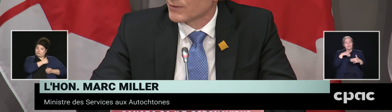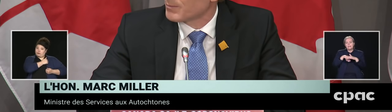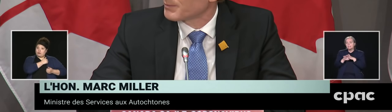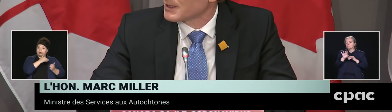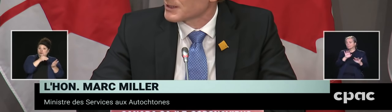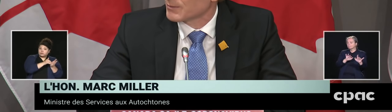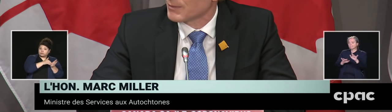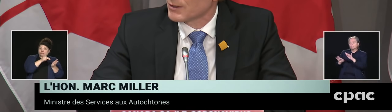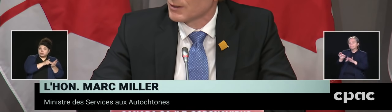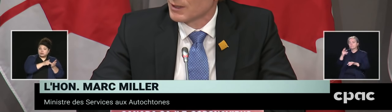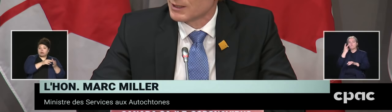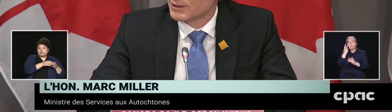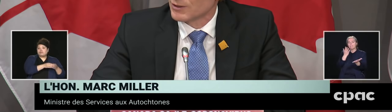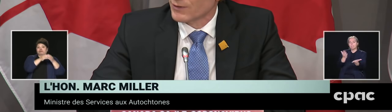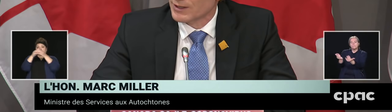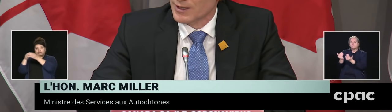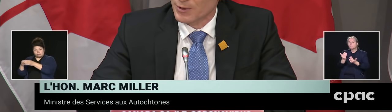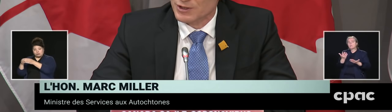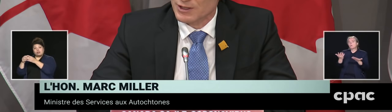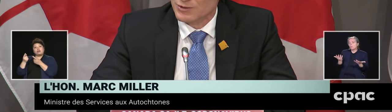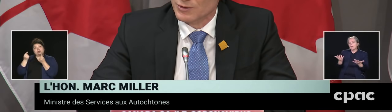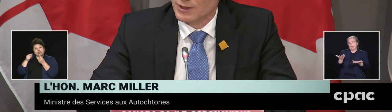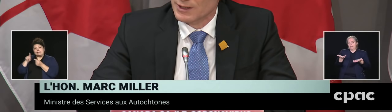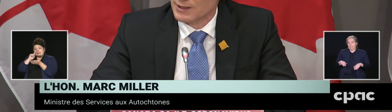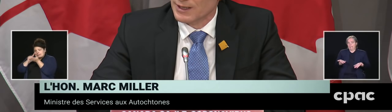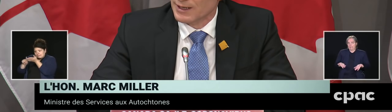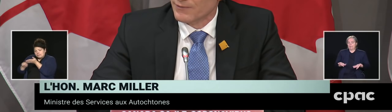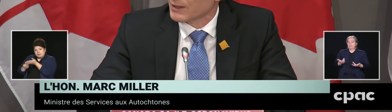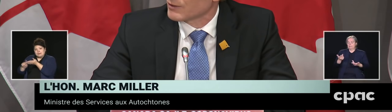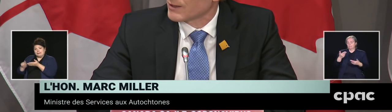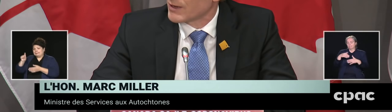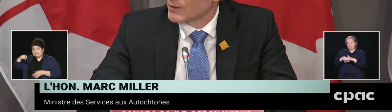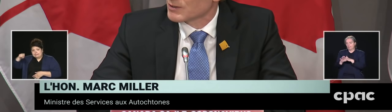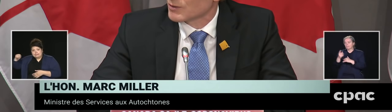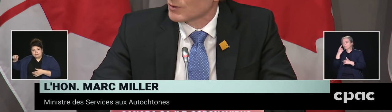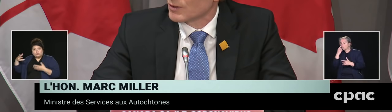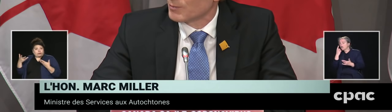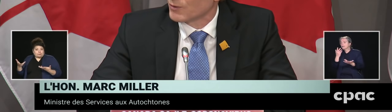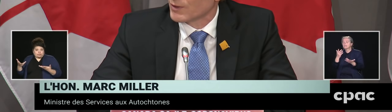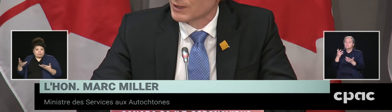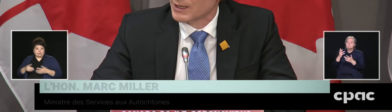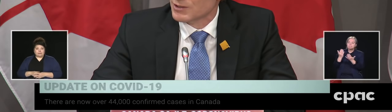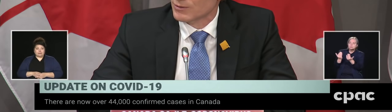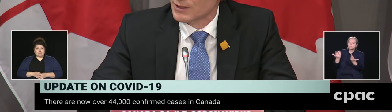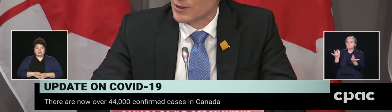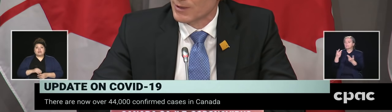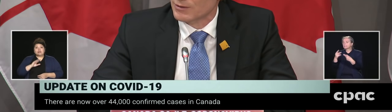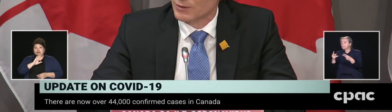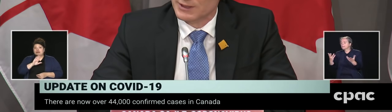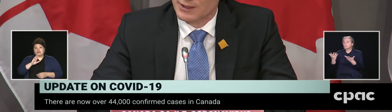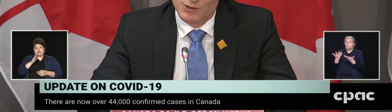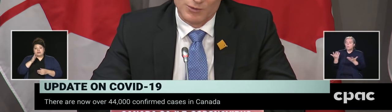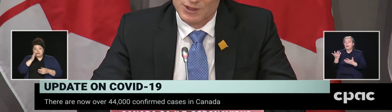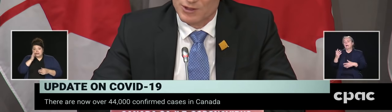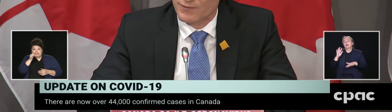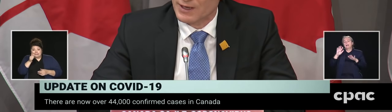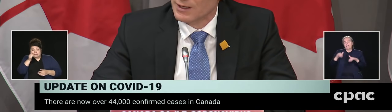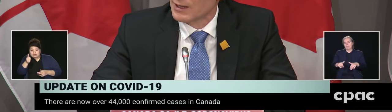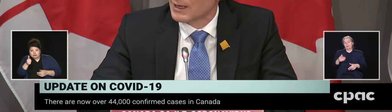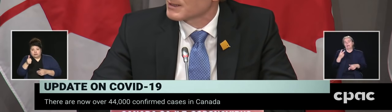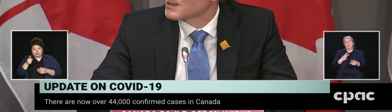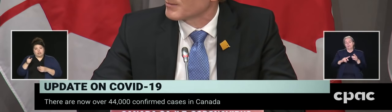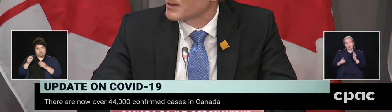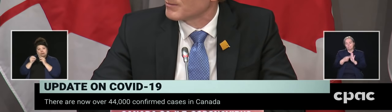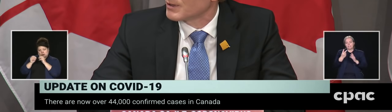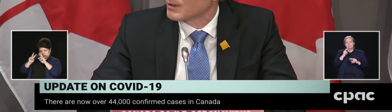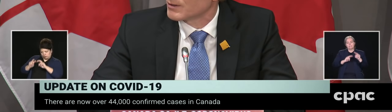qui se fait présentement et qui se fera dans les prochains jours, quitte à faire une réévaluation pour voir quelles sont les demandes. Donc, c'est quelque chose qui se fait